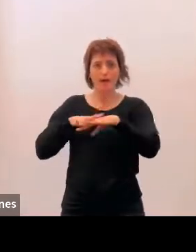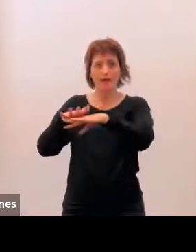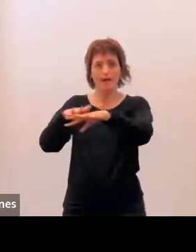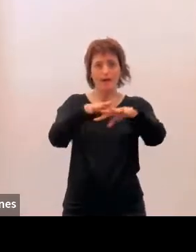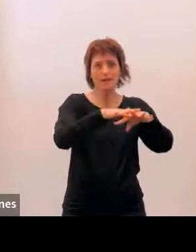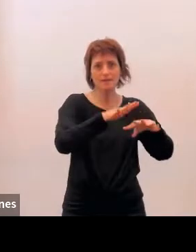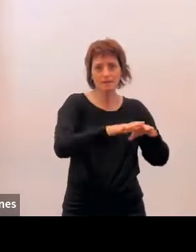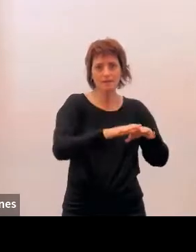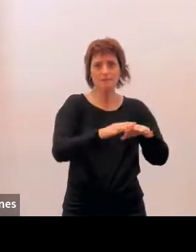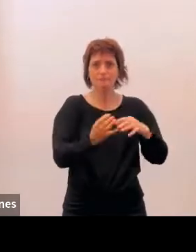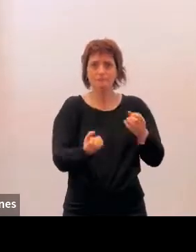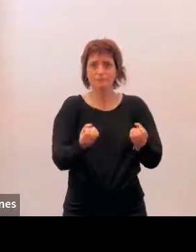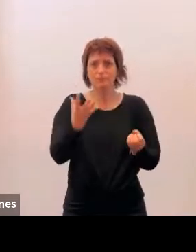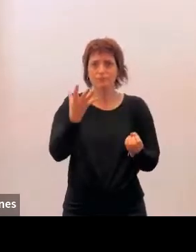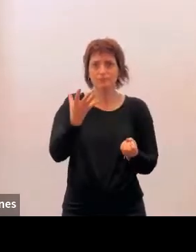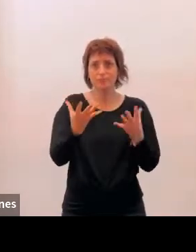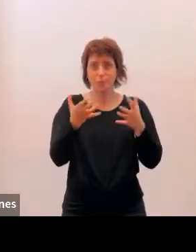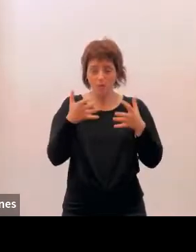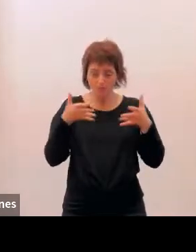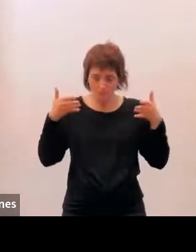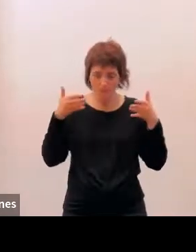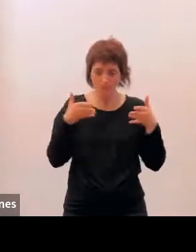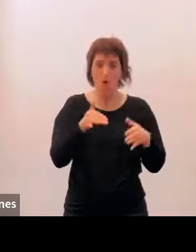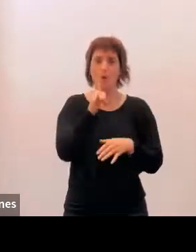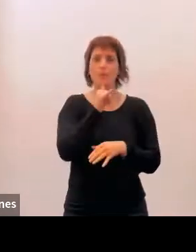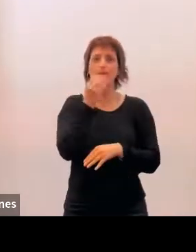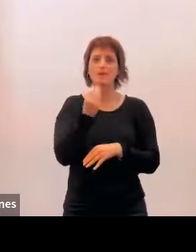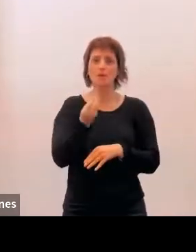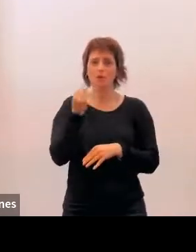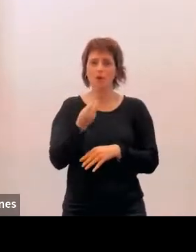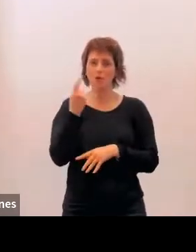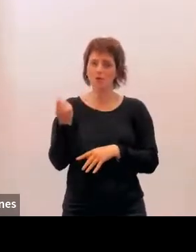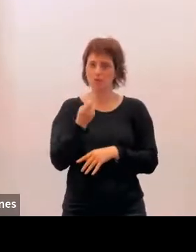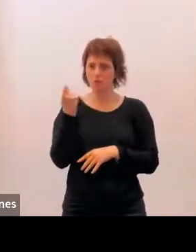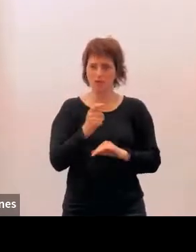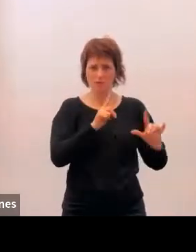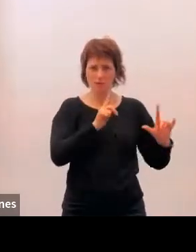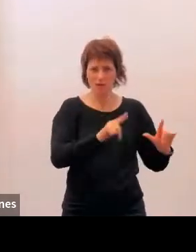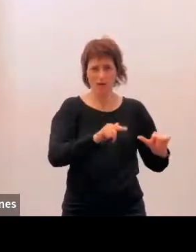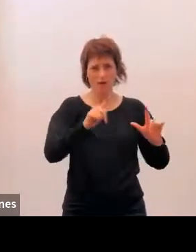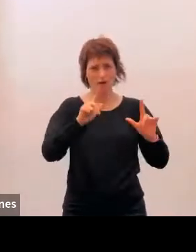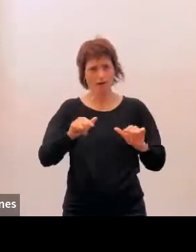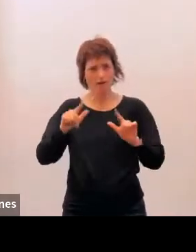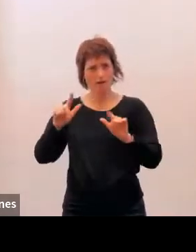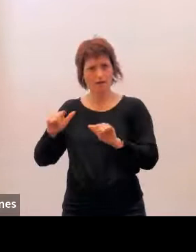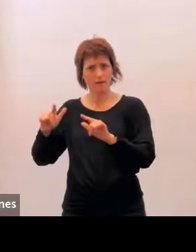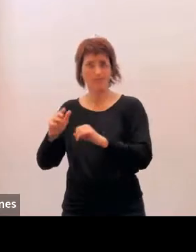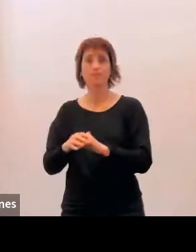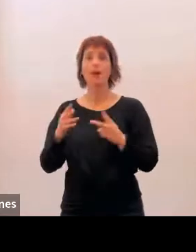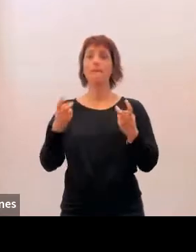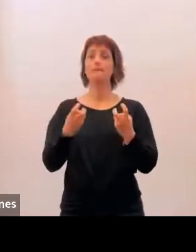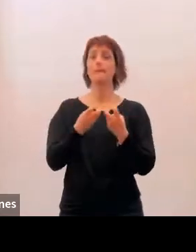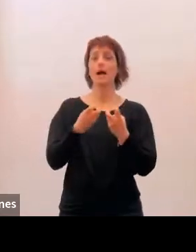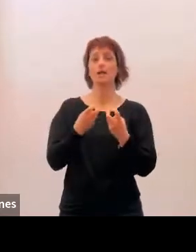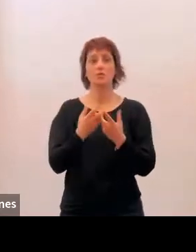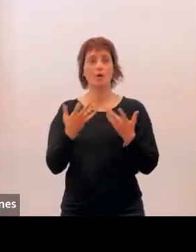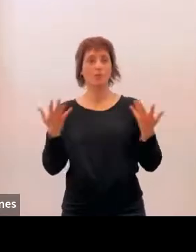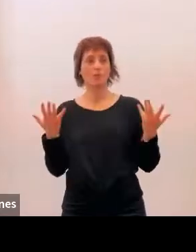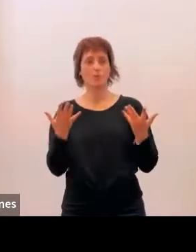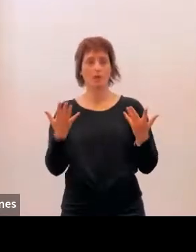bien, la petite enfance, l'enfance et l'éducation soient toujours au rendez-vous. À titre d'exemple, je ne peux me